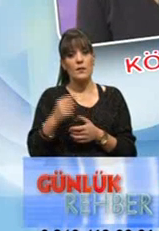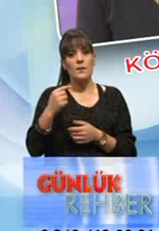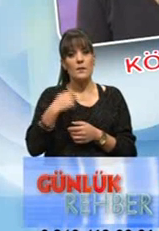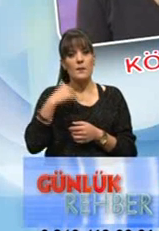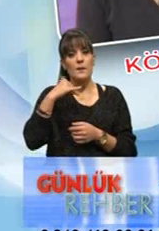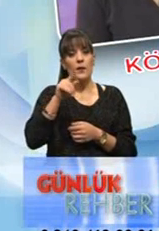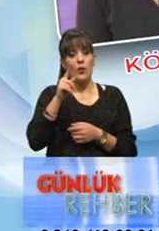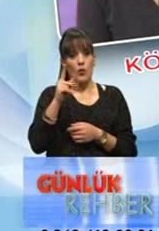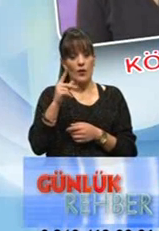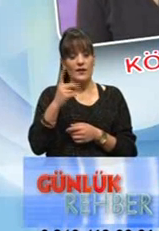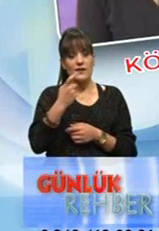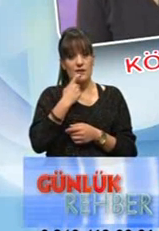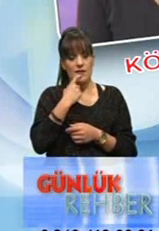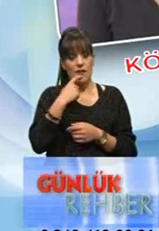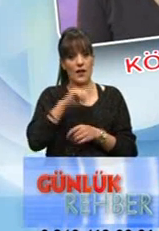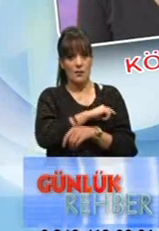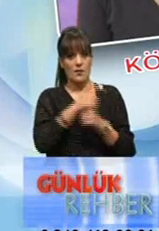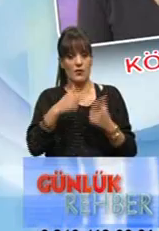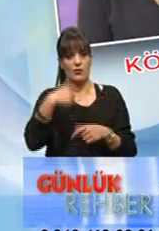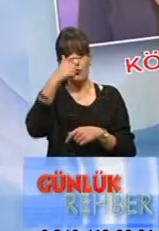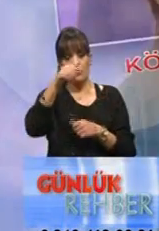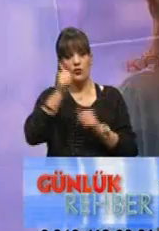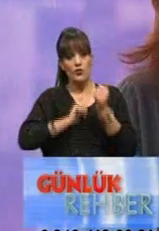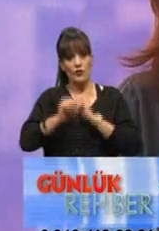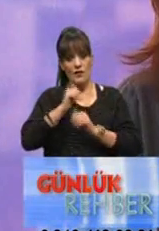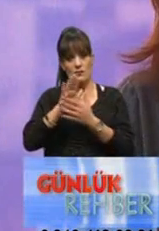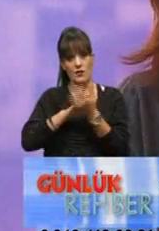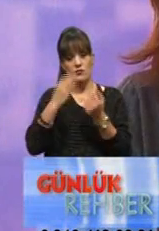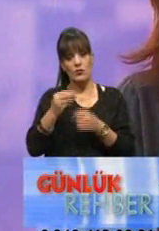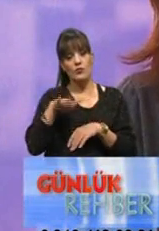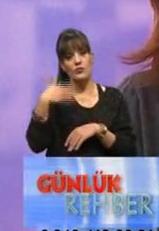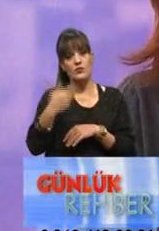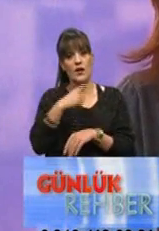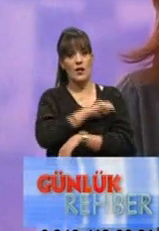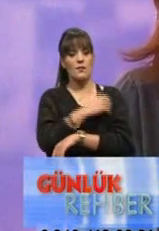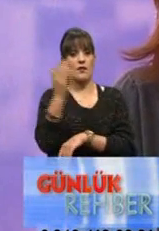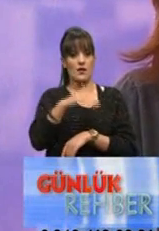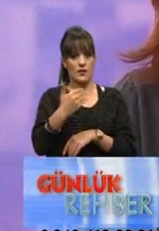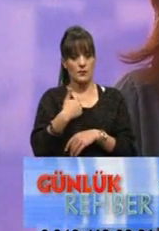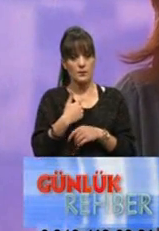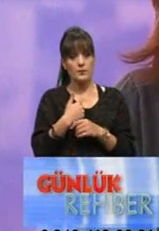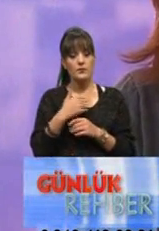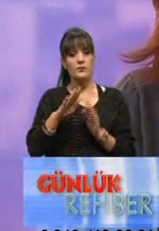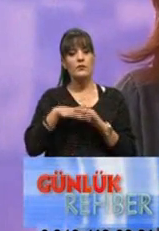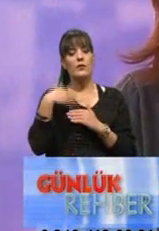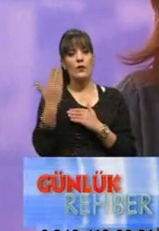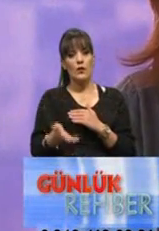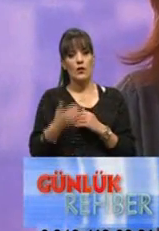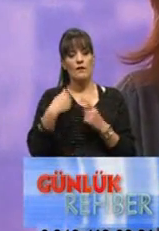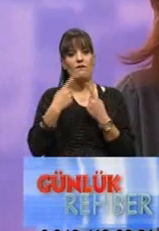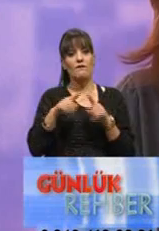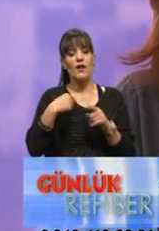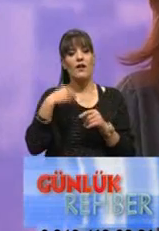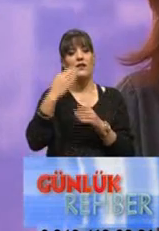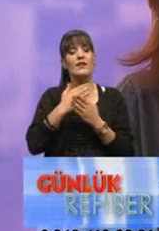Ben yaklaşık 12 senedir Almanya'dayım. Türkiye'de üniversite eğitimimi tamamladıktan sonra Almanya'ya geldim. Evet. Daha sonra farklı